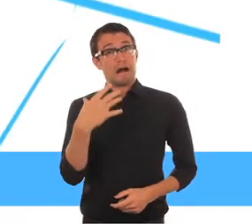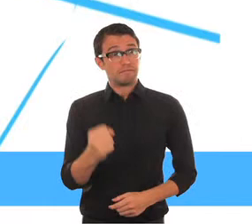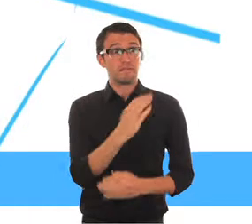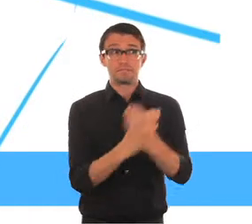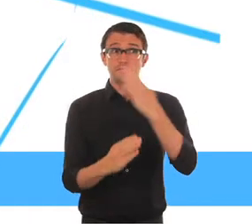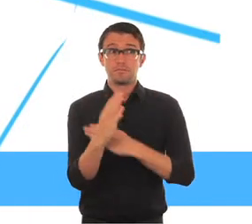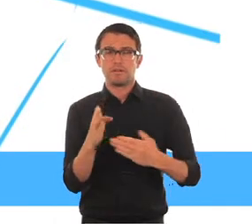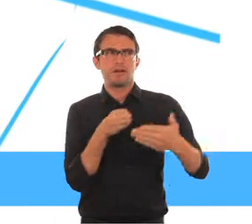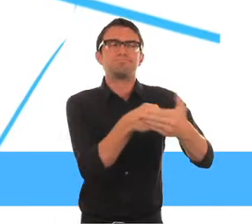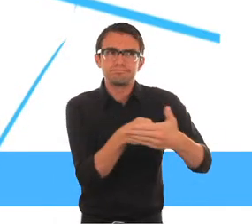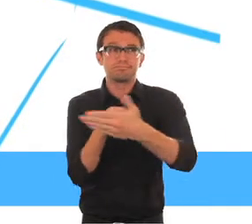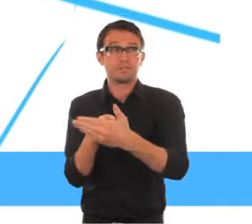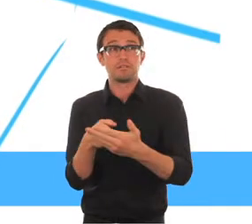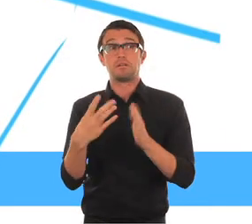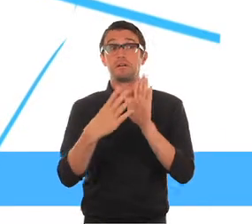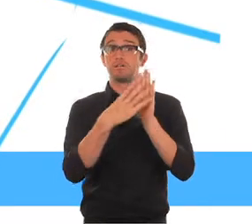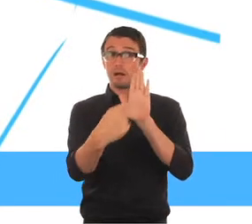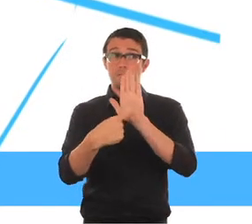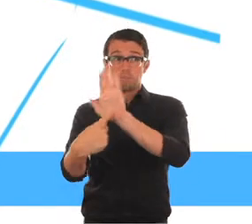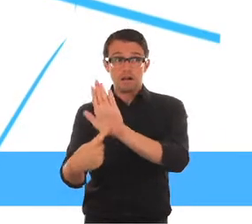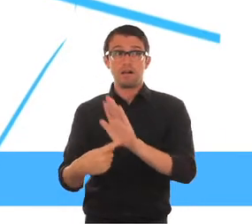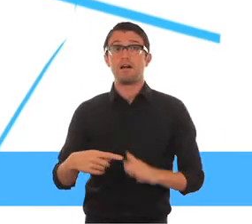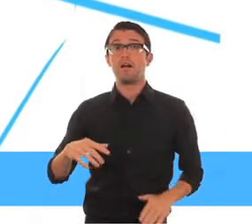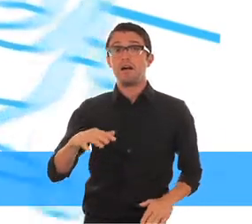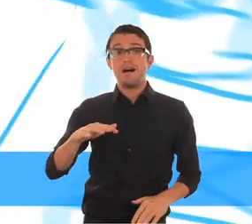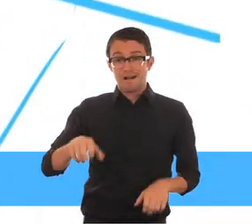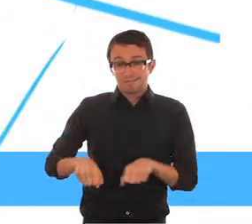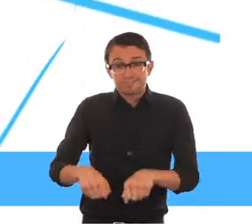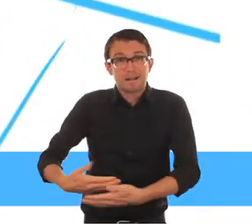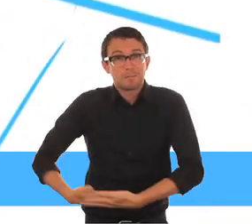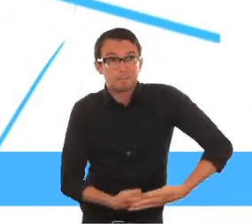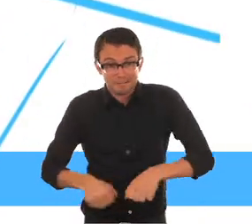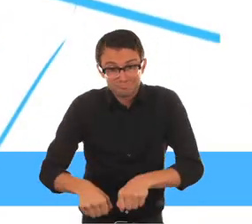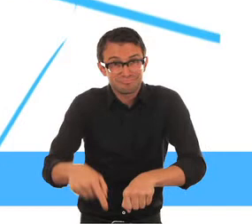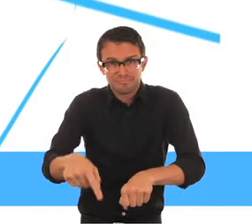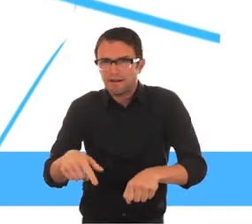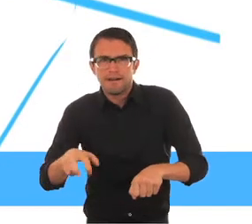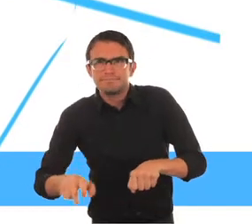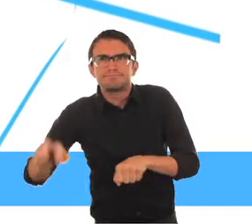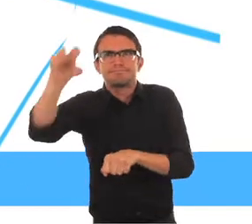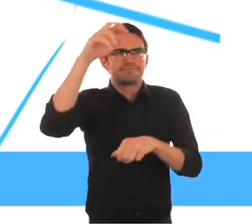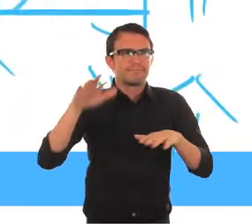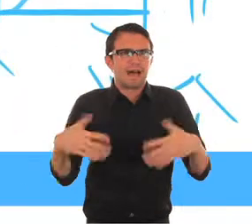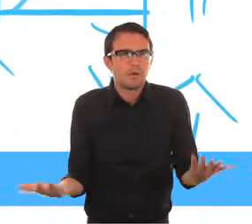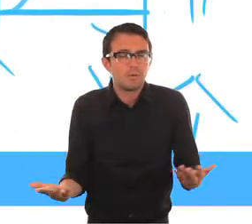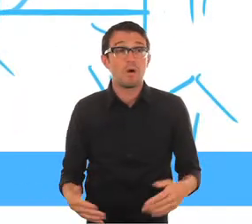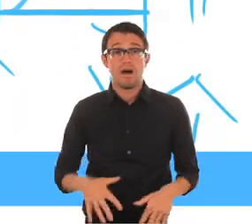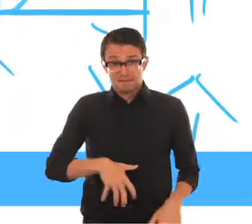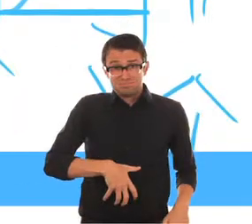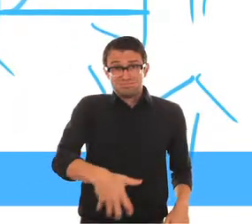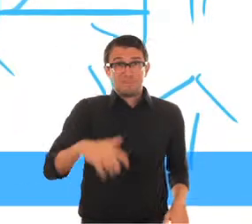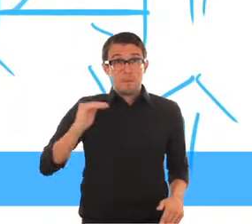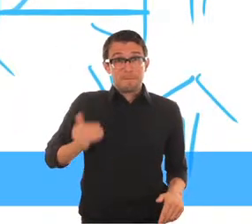notre vie. Un enfant qui a besoin d'être porté ou poussé dans un landau pour pouvoir se déplacer. Série de dessins animés. Une femme